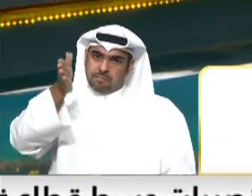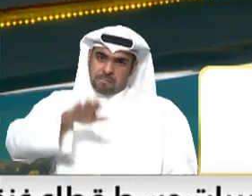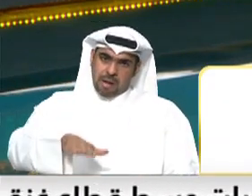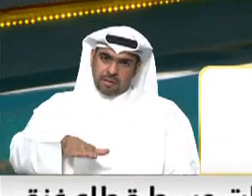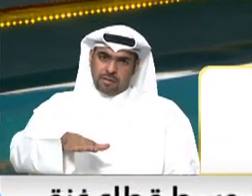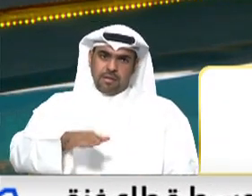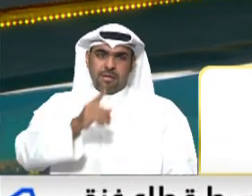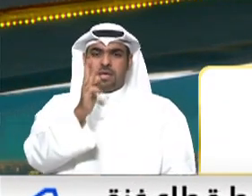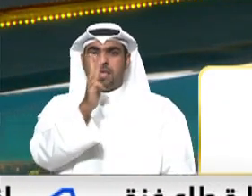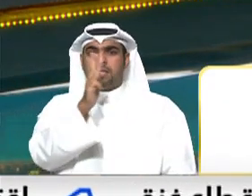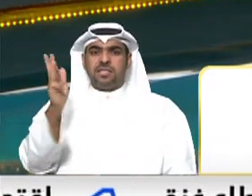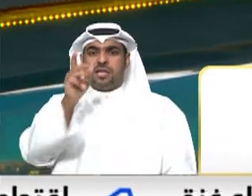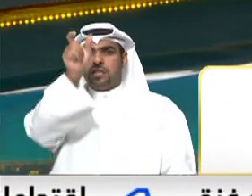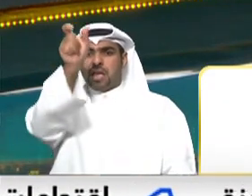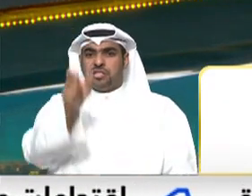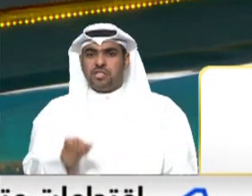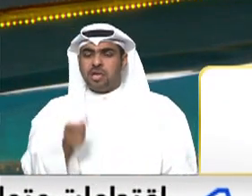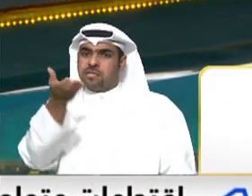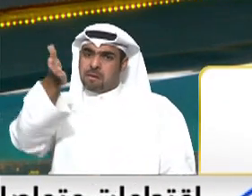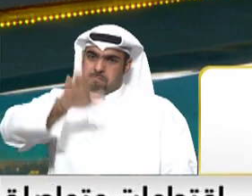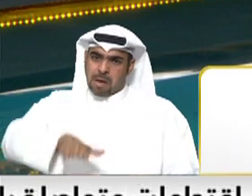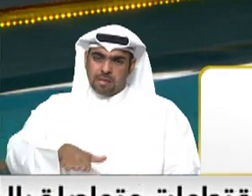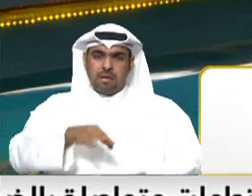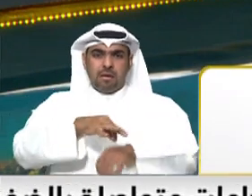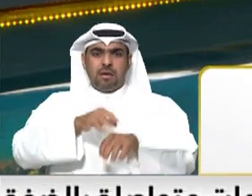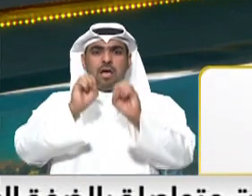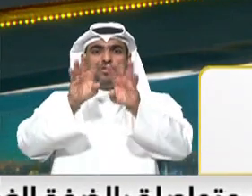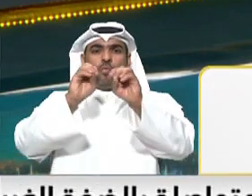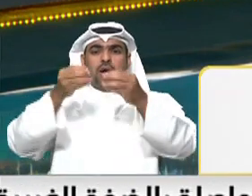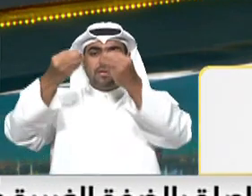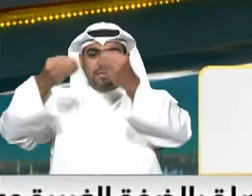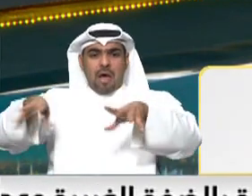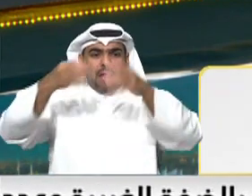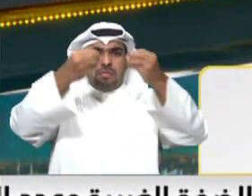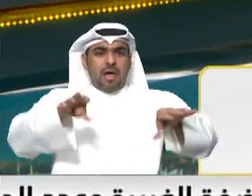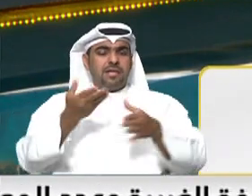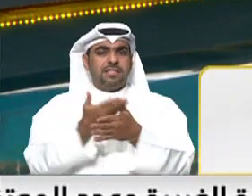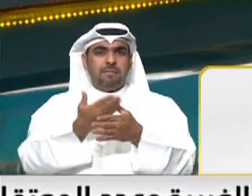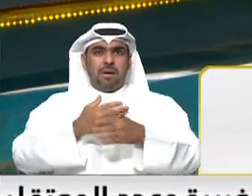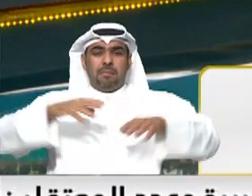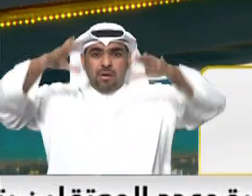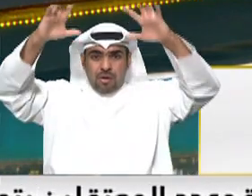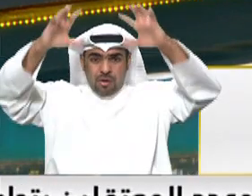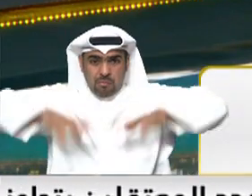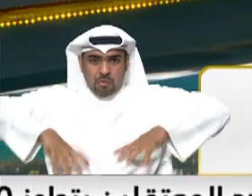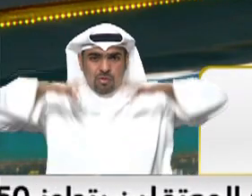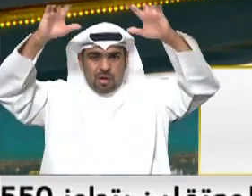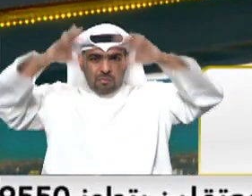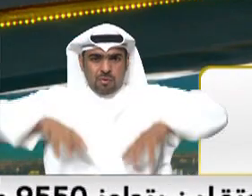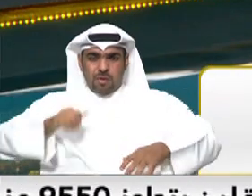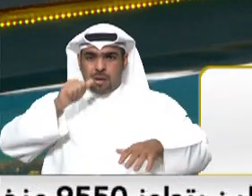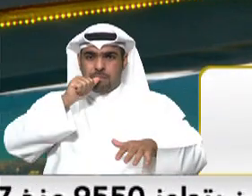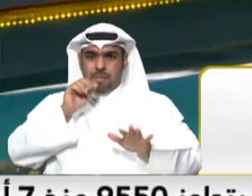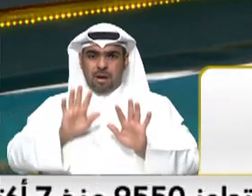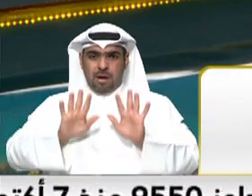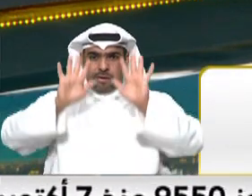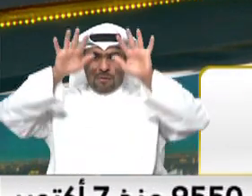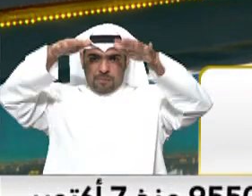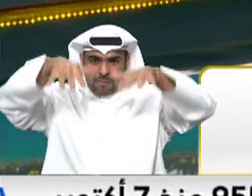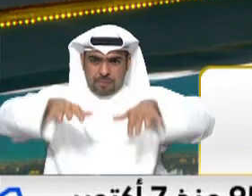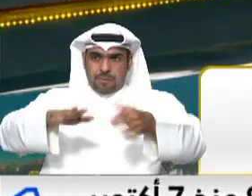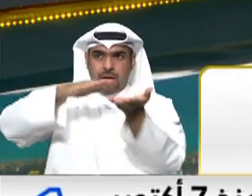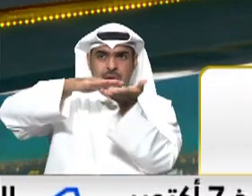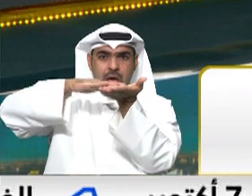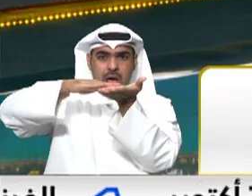فيها الأمطار الغزيرة بحسب ما ذكرته الشرطة. وزادت أعداد الفيضانات والانهيارات القاتلة